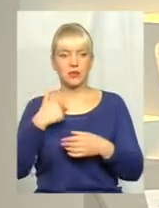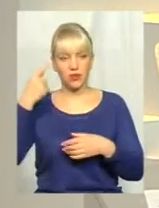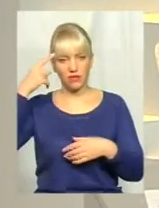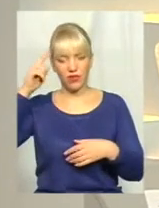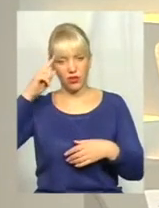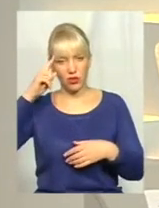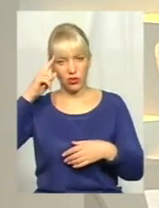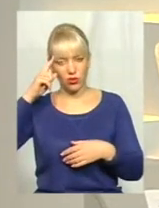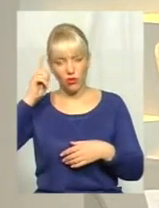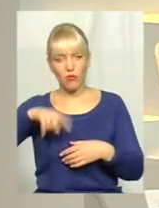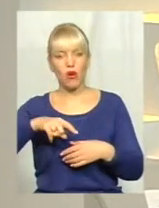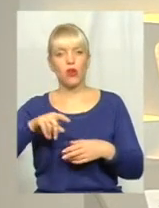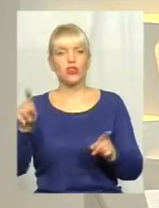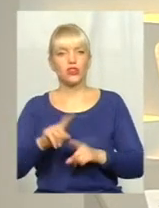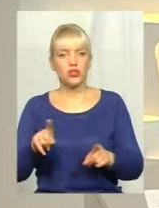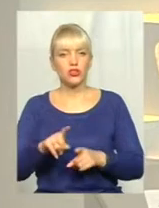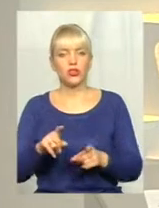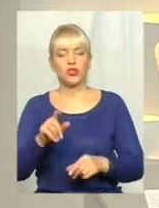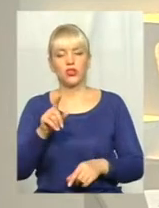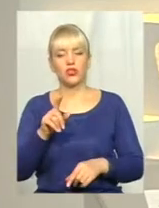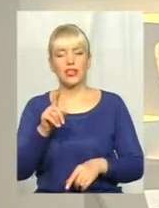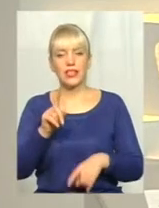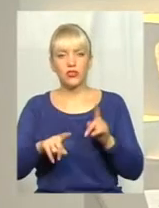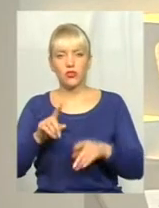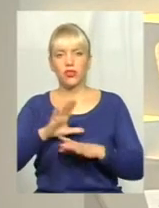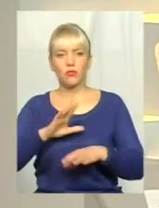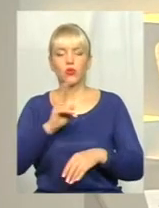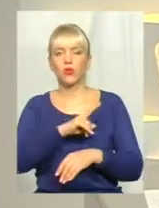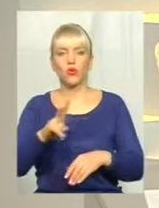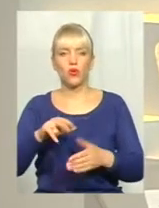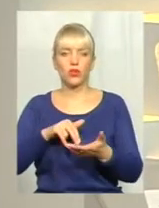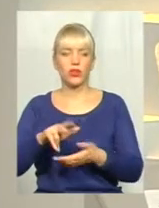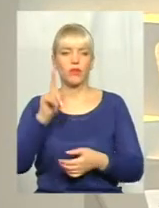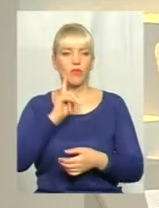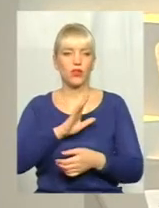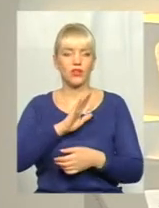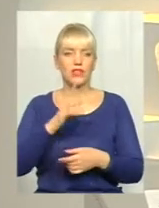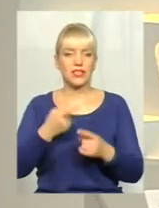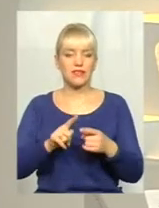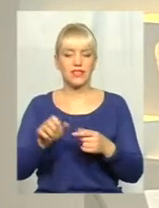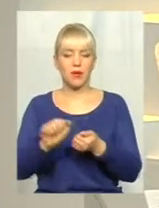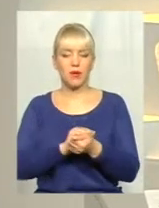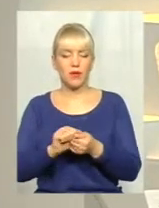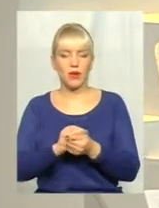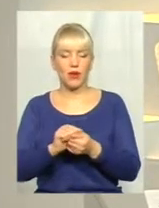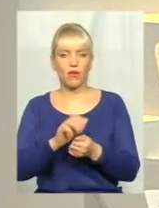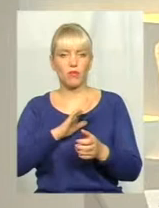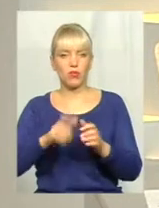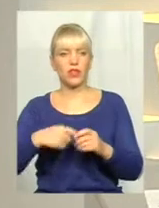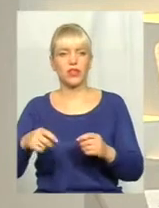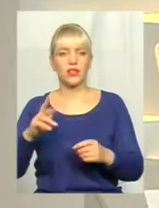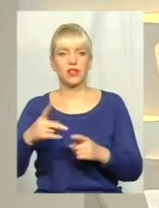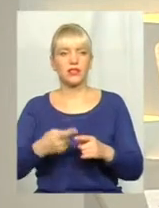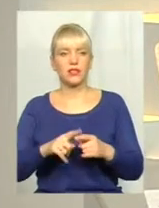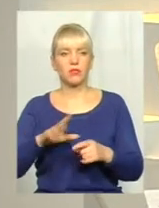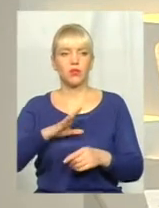відомо, навіть часом не було до кого йти, доки проходила оця вся паперова тяганина? Як це відбувалося